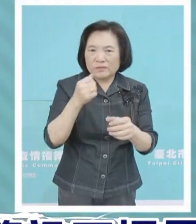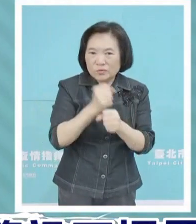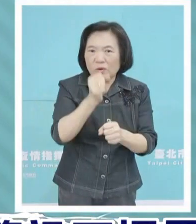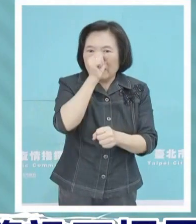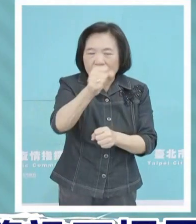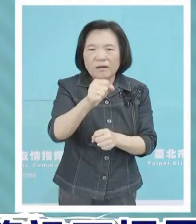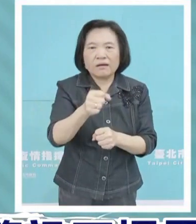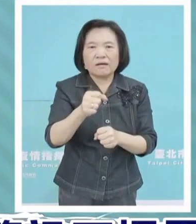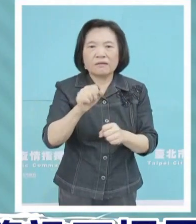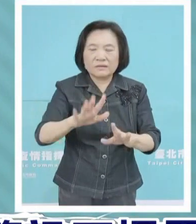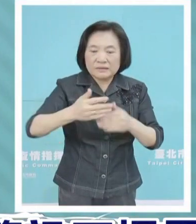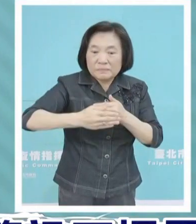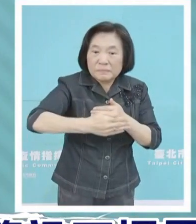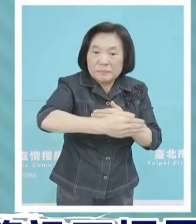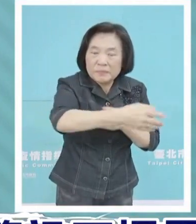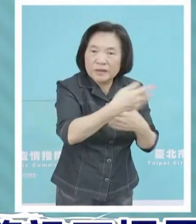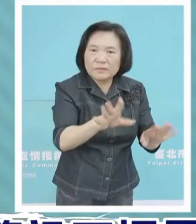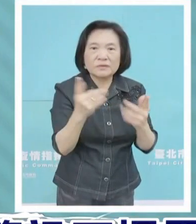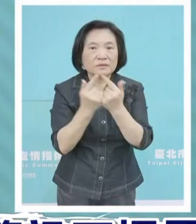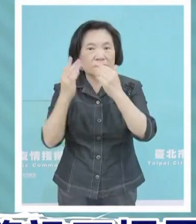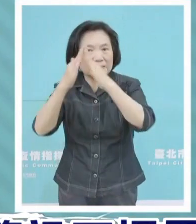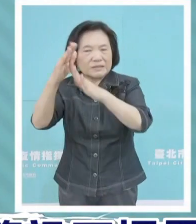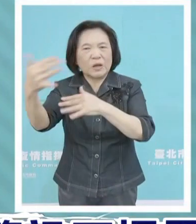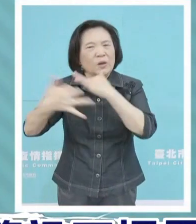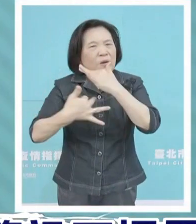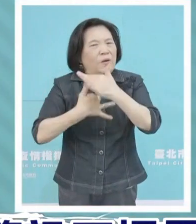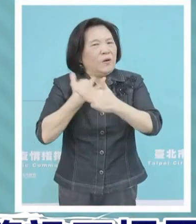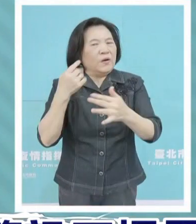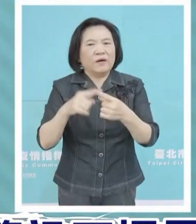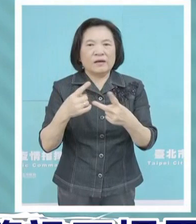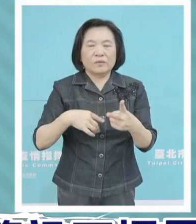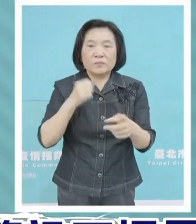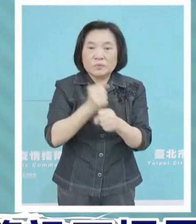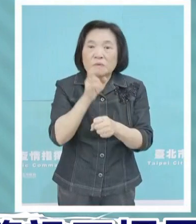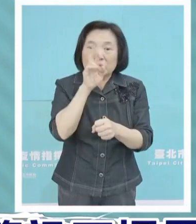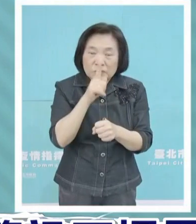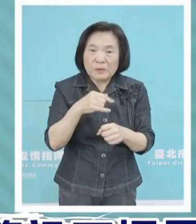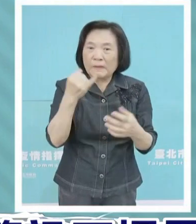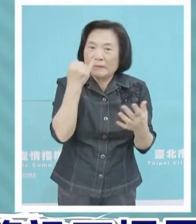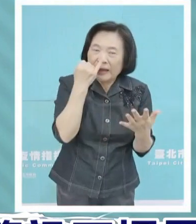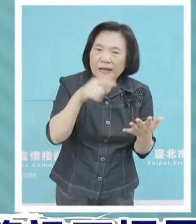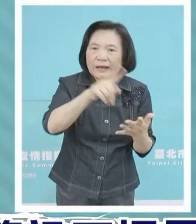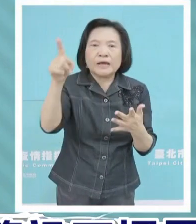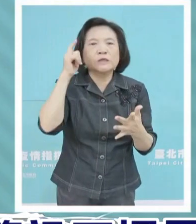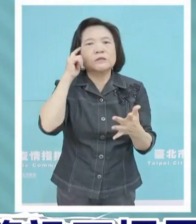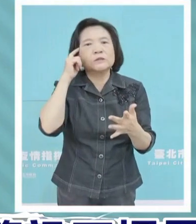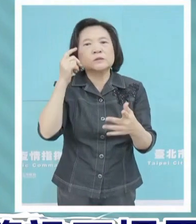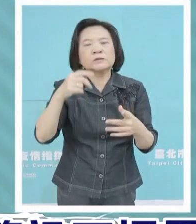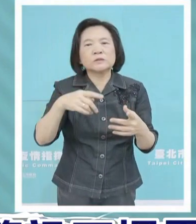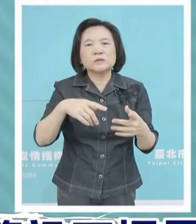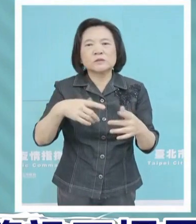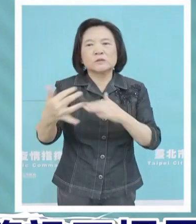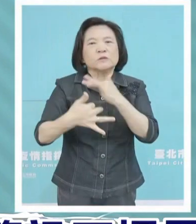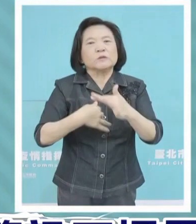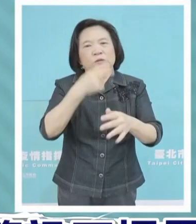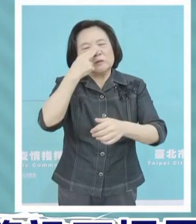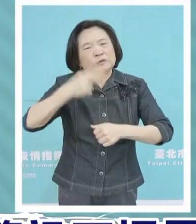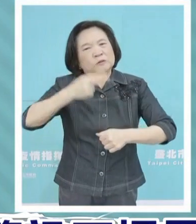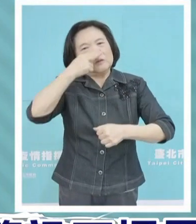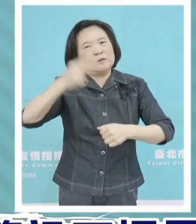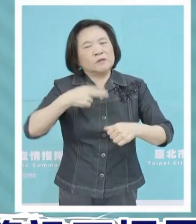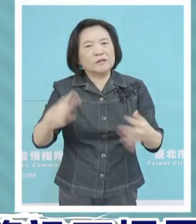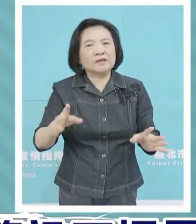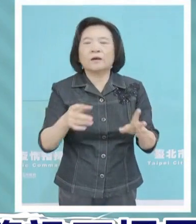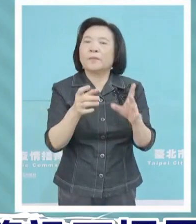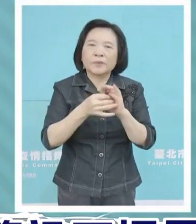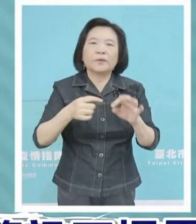的污名化，或者是我们做错事情，然后大家给的这个打法，对我们来说，我们还是会把我们的工作做好。我们希